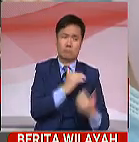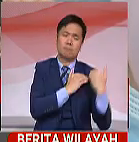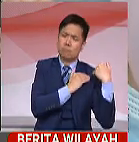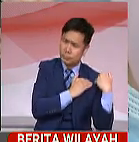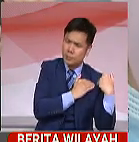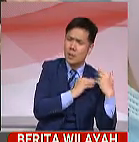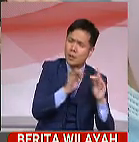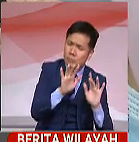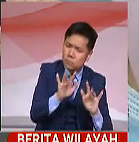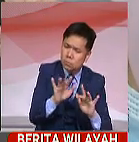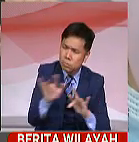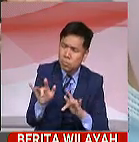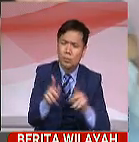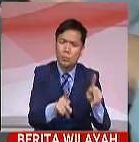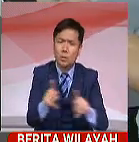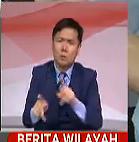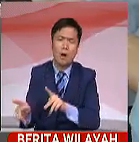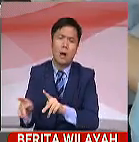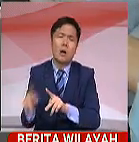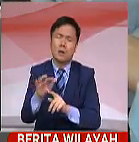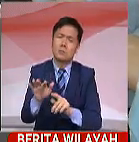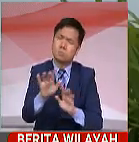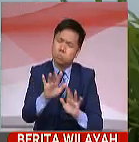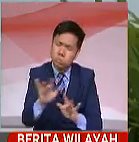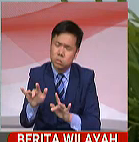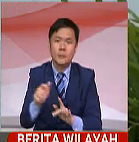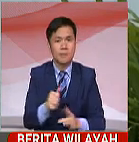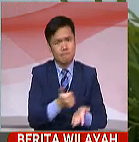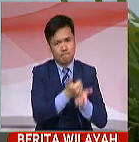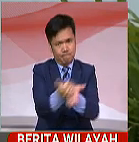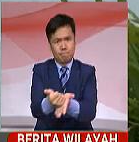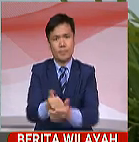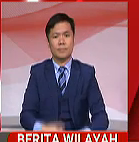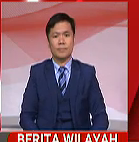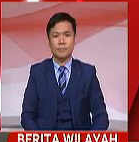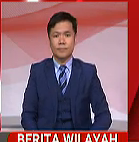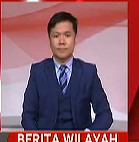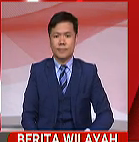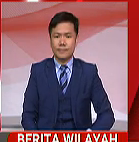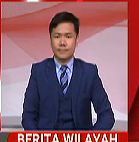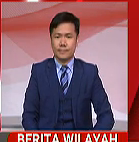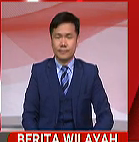juga simpati kepada permasalahan yang dihadapi rakyat.